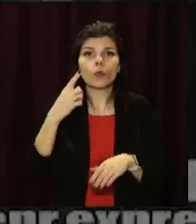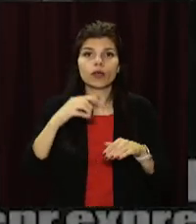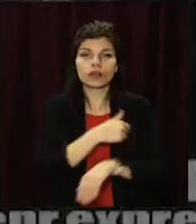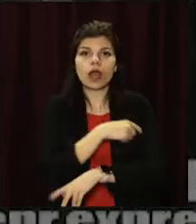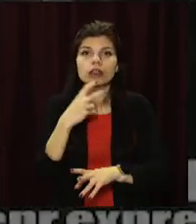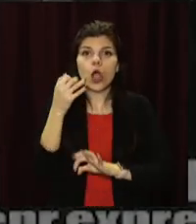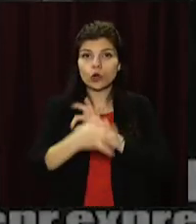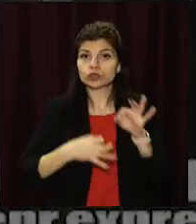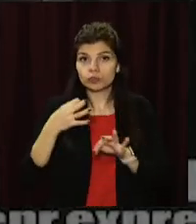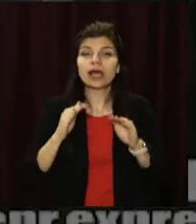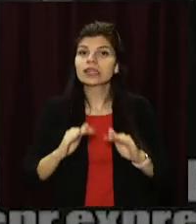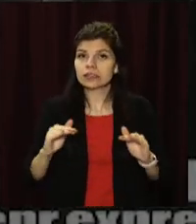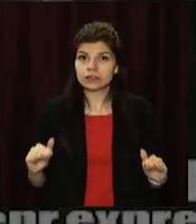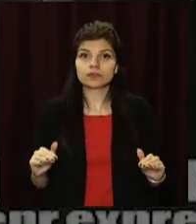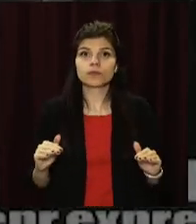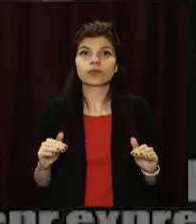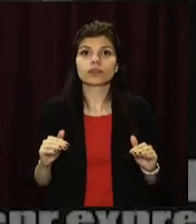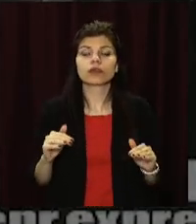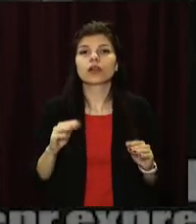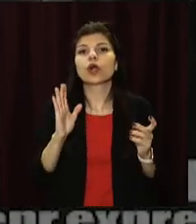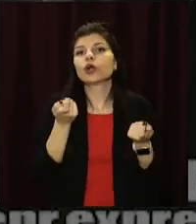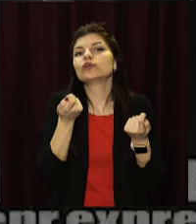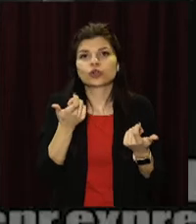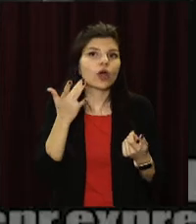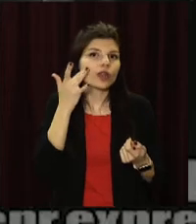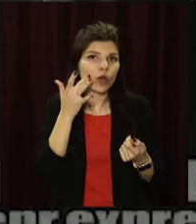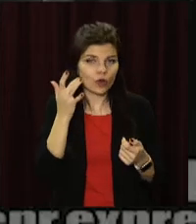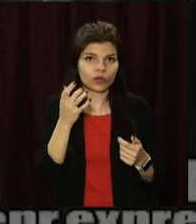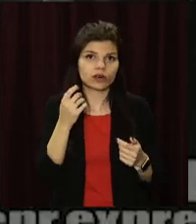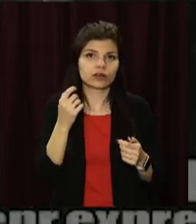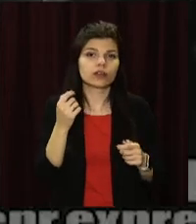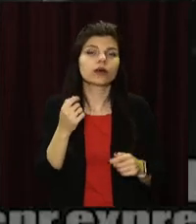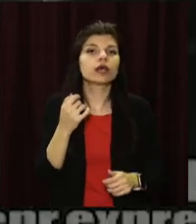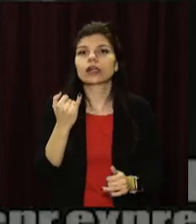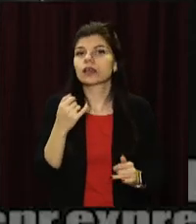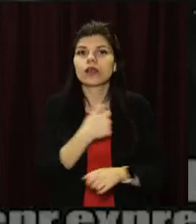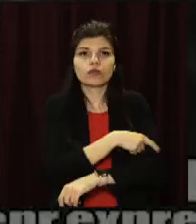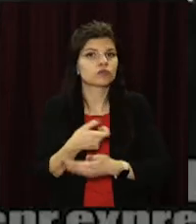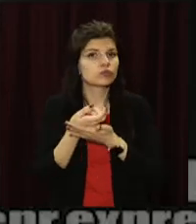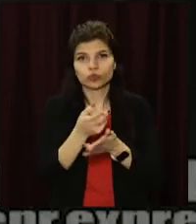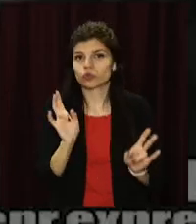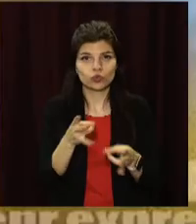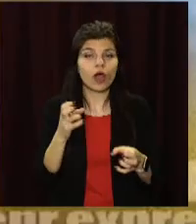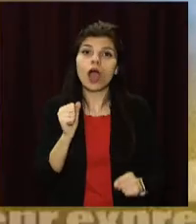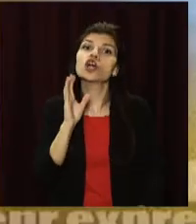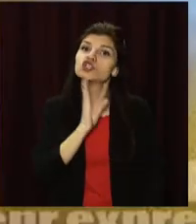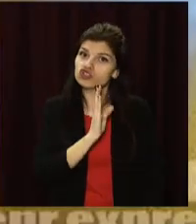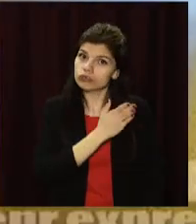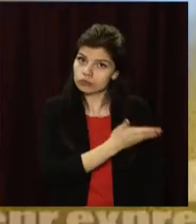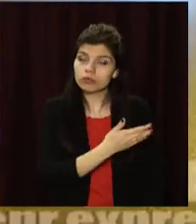на Космічній. Діти зазнали лише легких ушкоджень та не потребували госпіталізації. А у